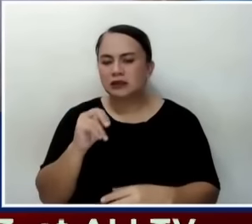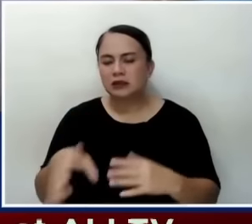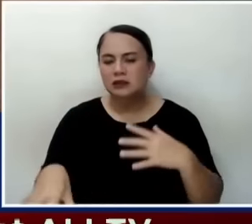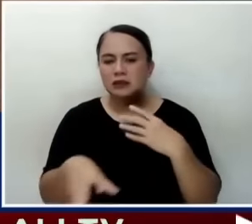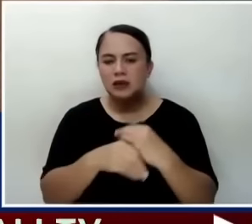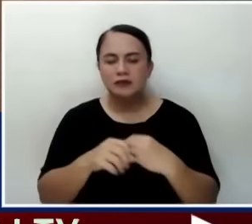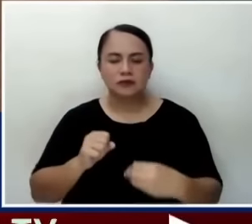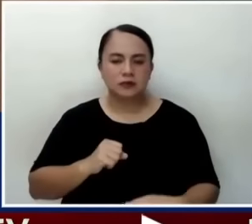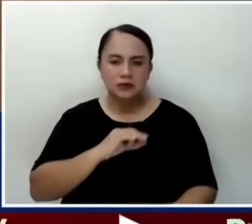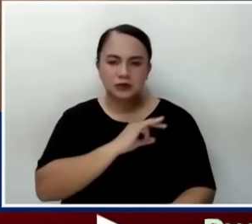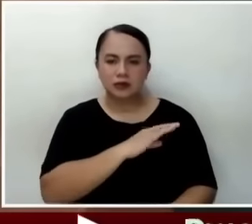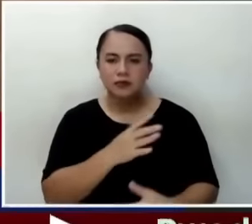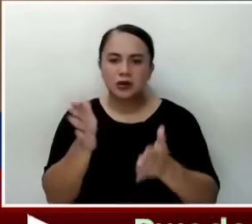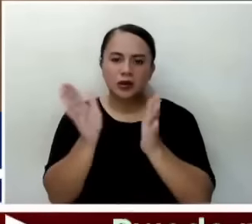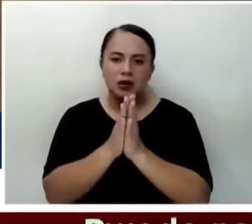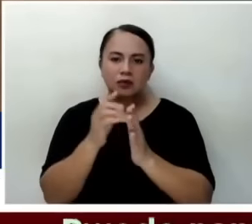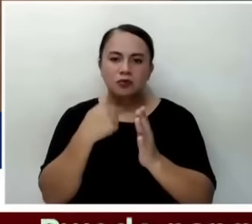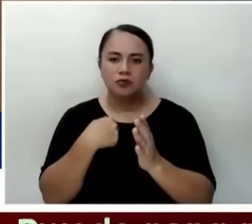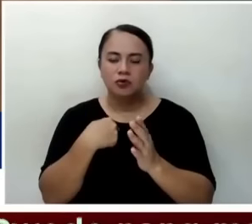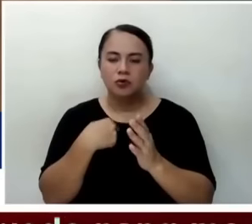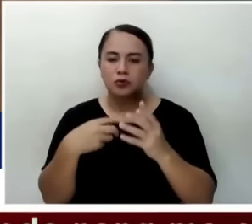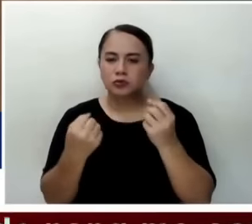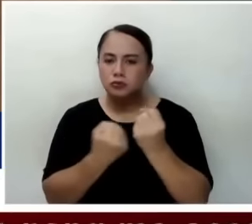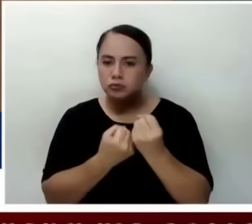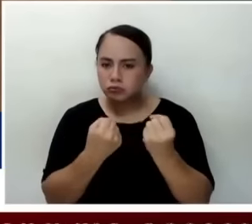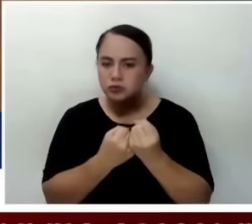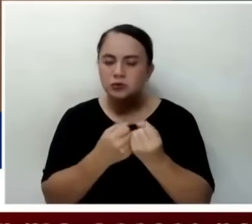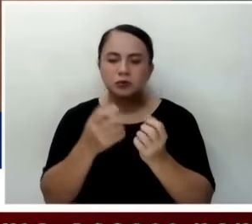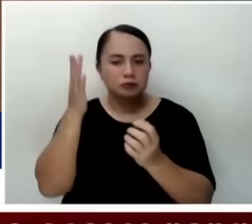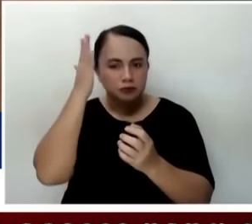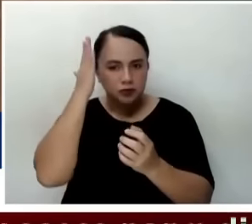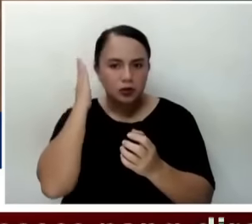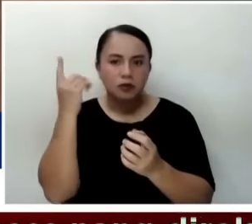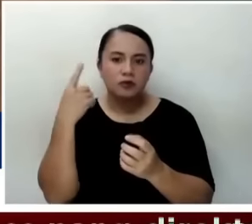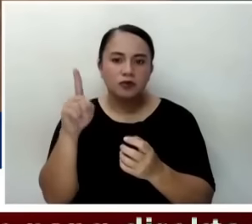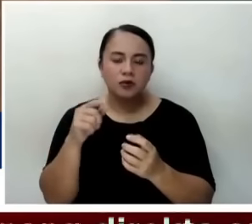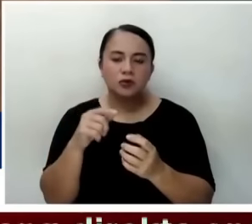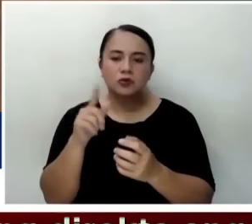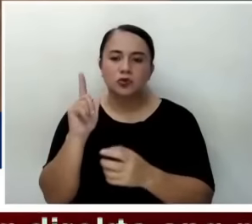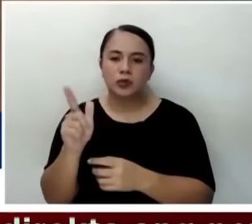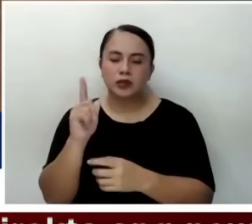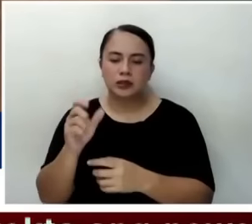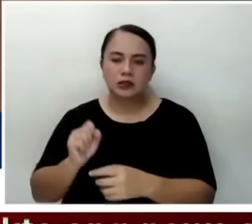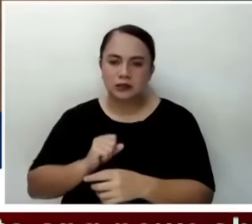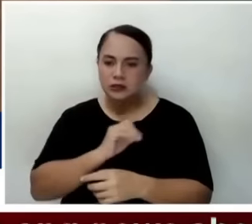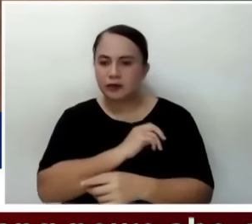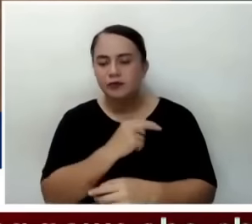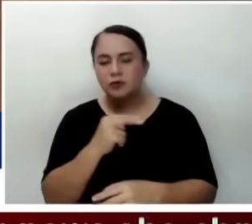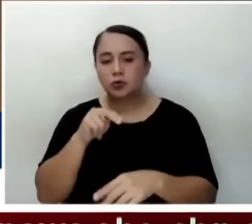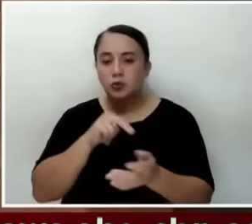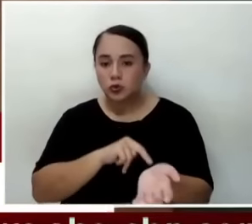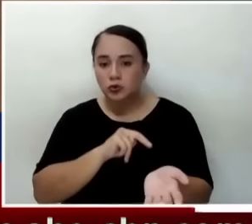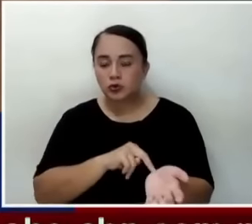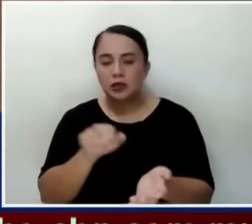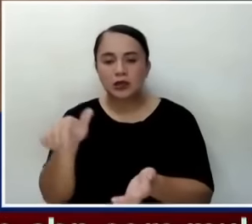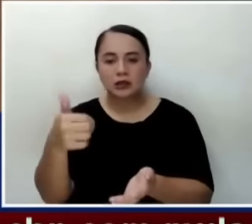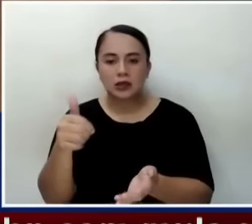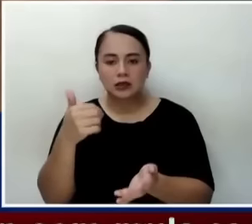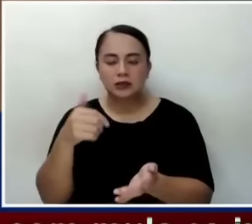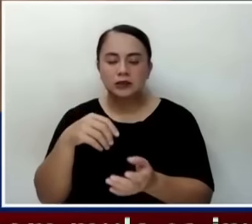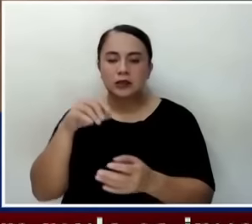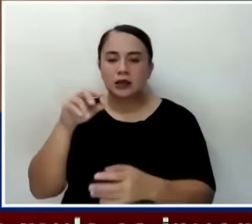staff. We ask for an augmentation, so we are requesting for 20 staff nurses and 10 internal